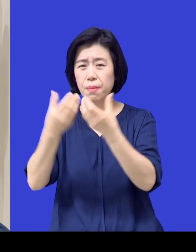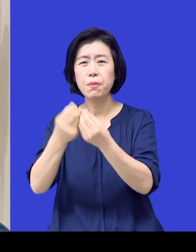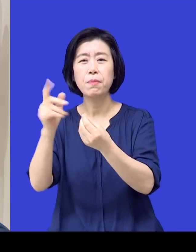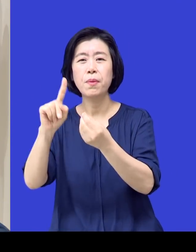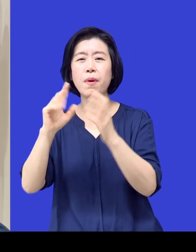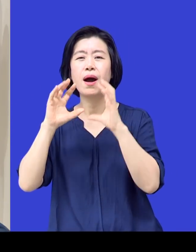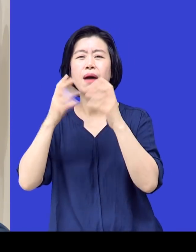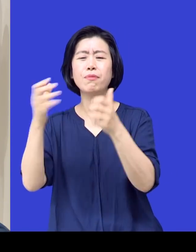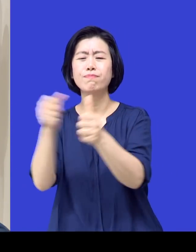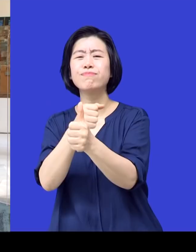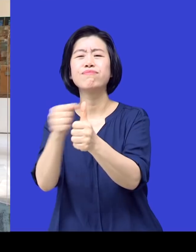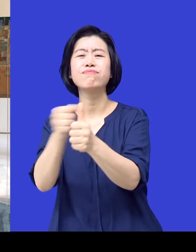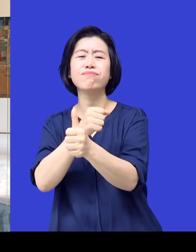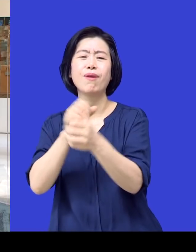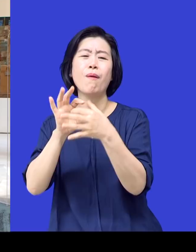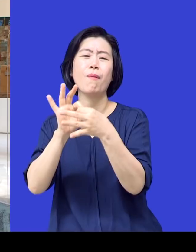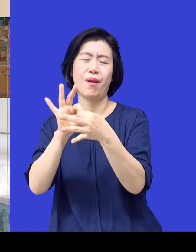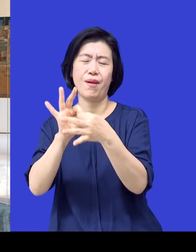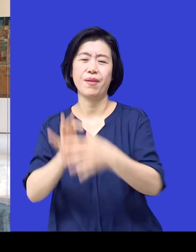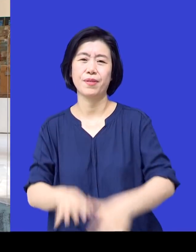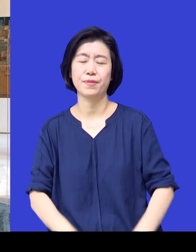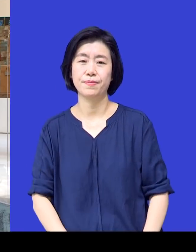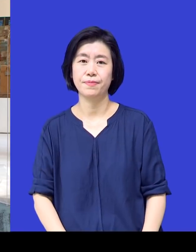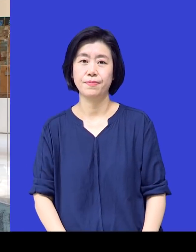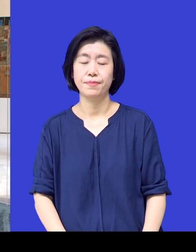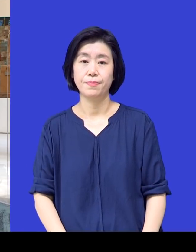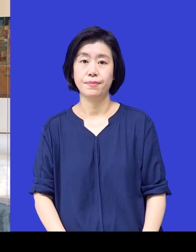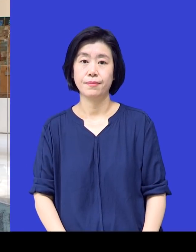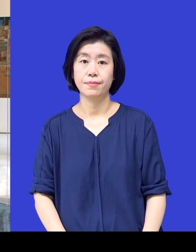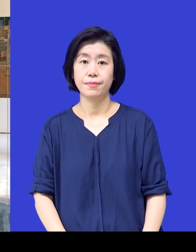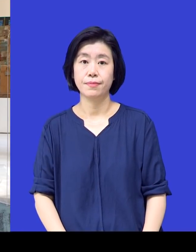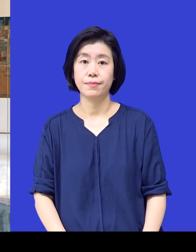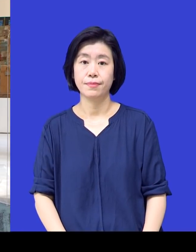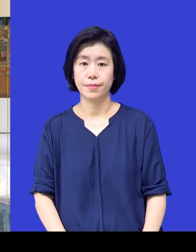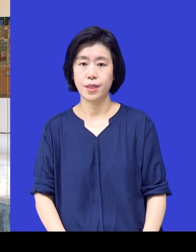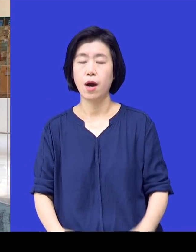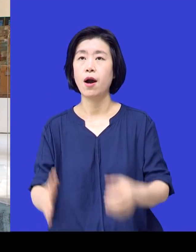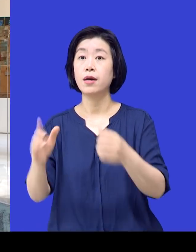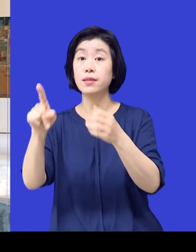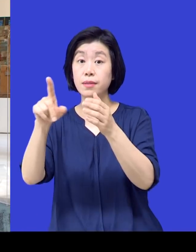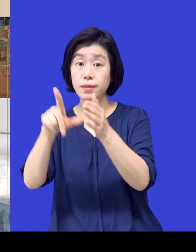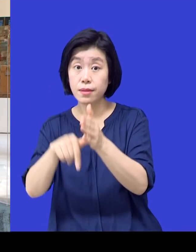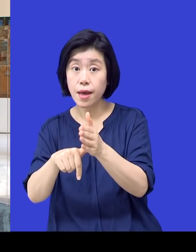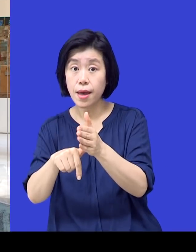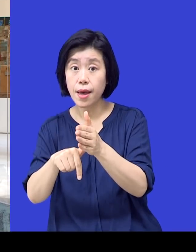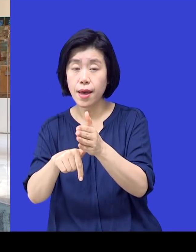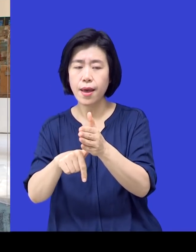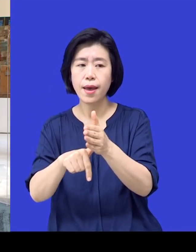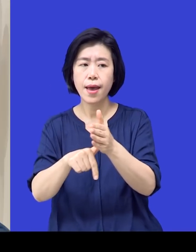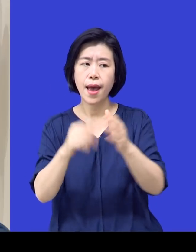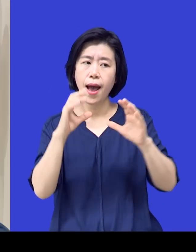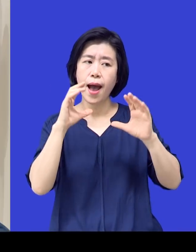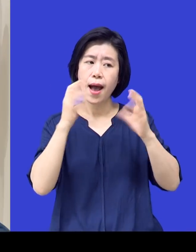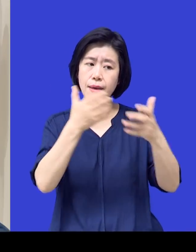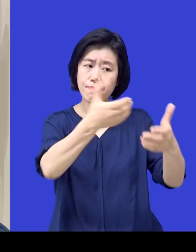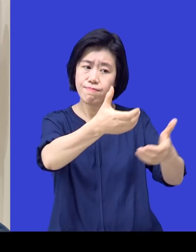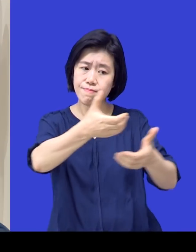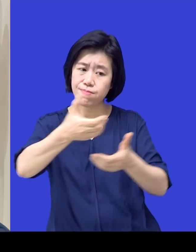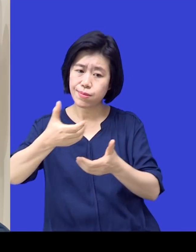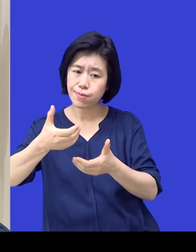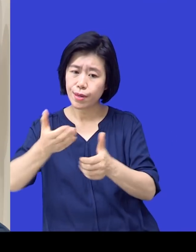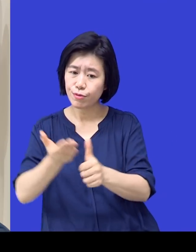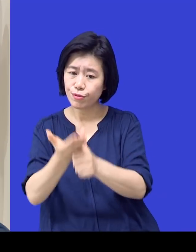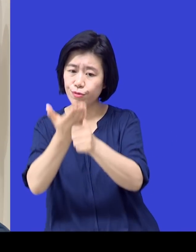학대에 대한 것을 이제 본 거예요. 예. 네. 그러면서 다시 입양에 대한 하나님 앞에 네.